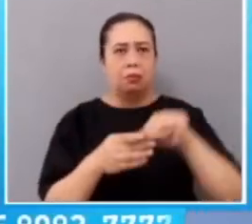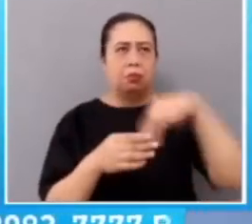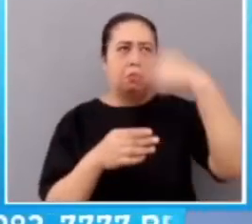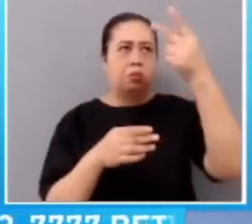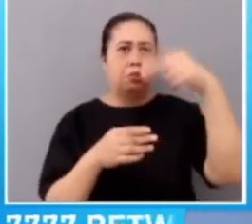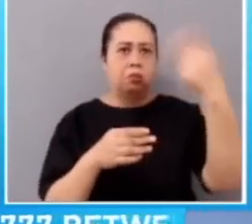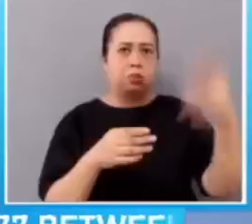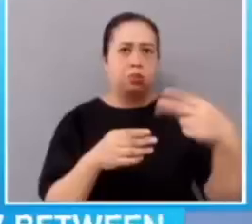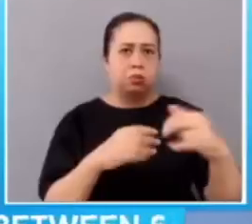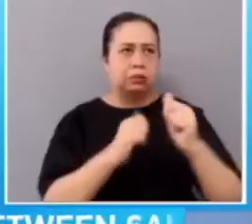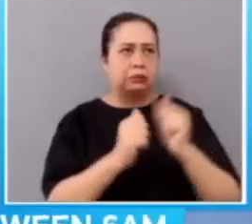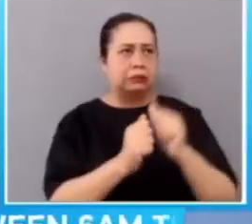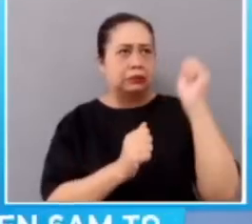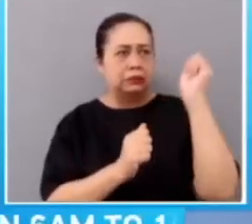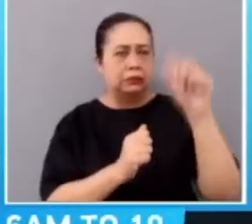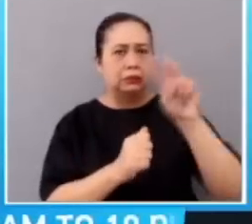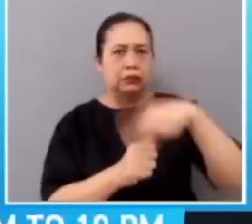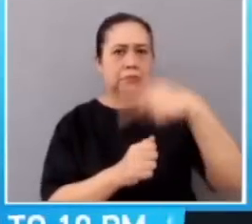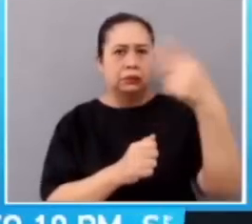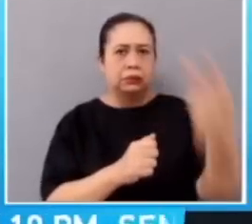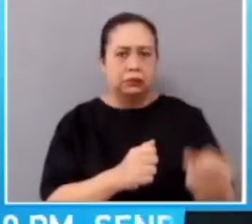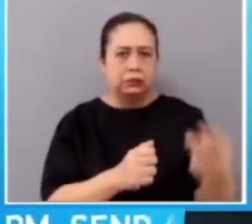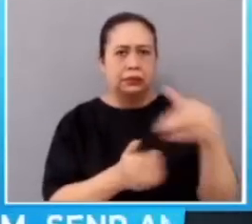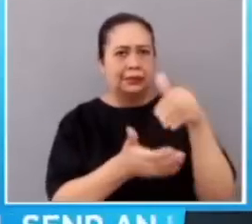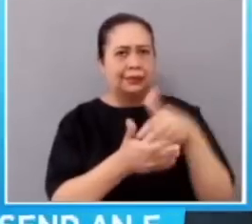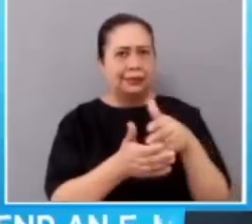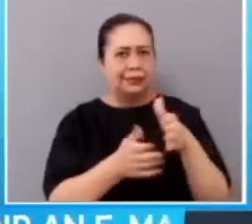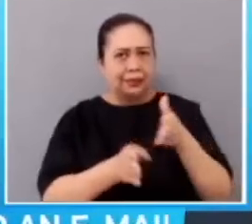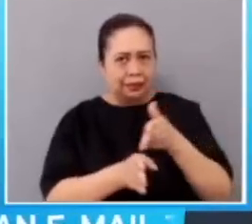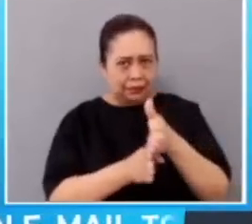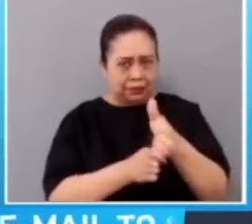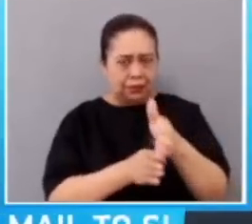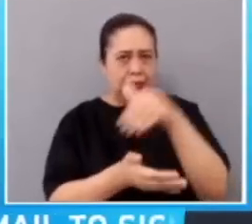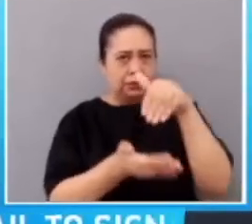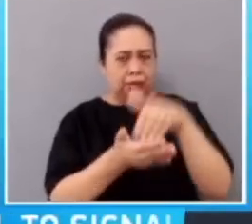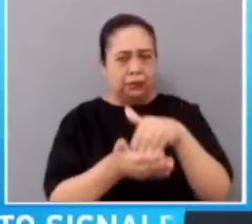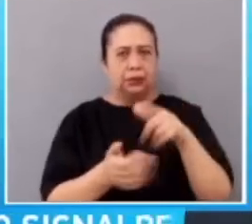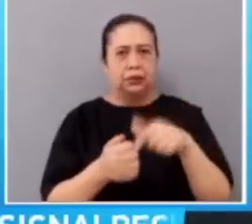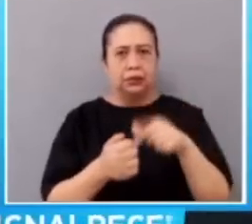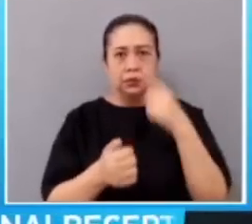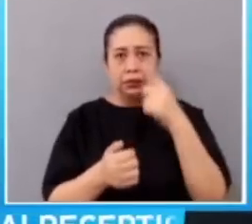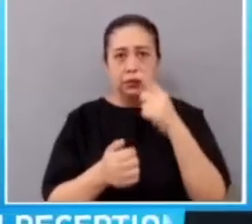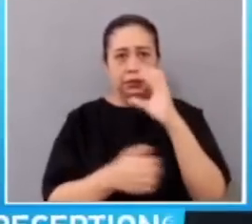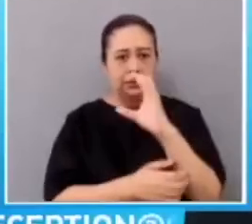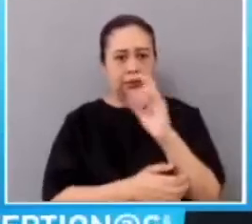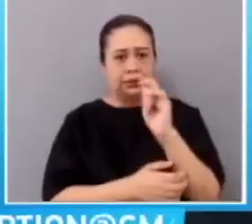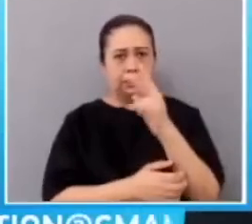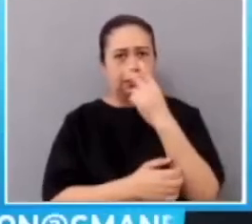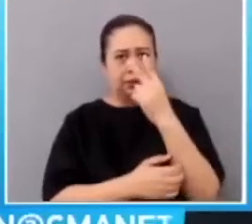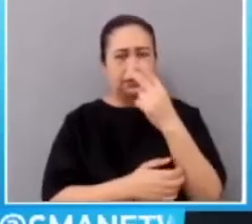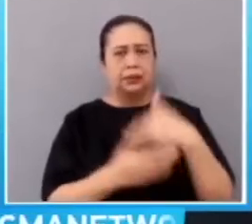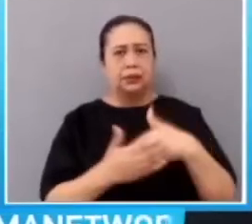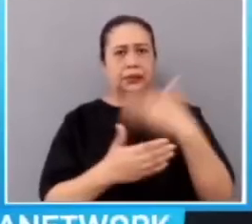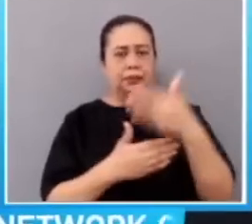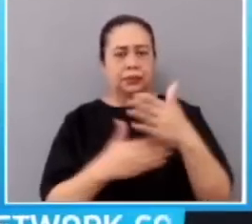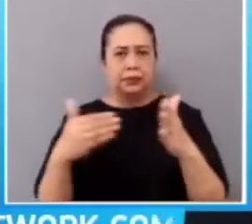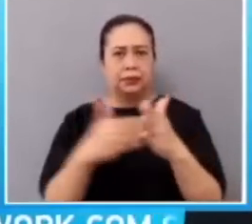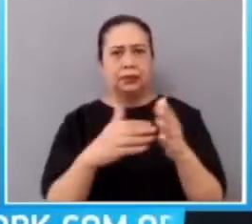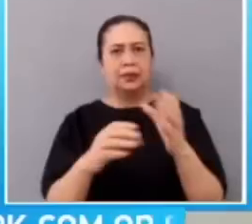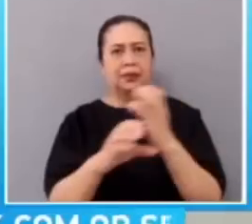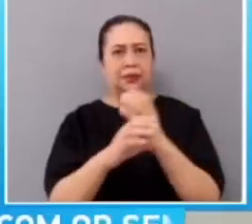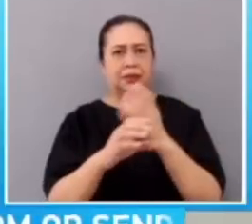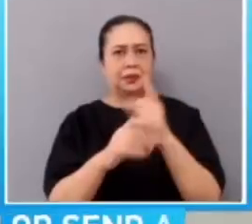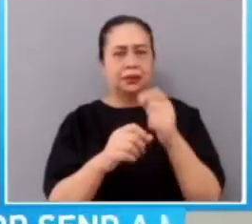bago tumama sa Center Island. Sa isa pang anggulo ng CCTV, kitang sunod namang bumangga ang kotse sa isang nakaparadang